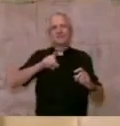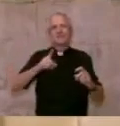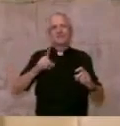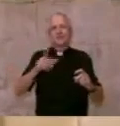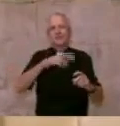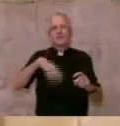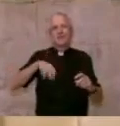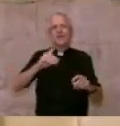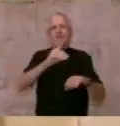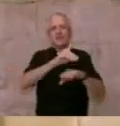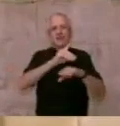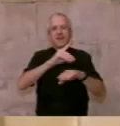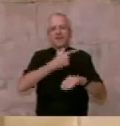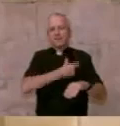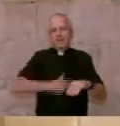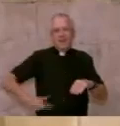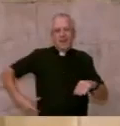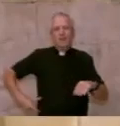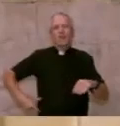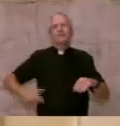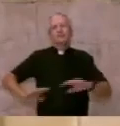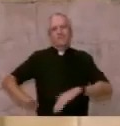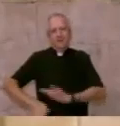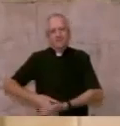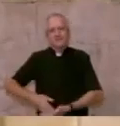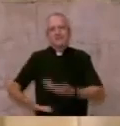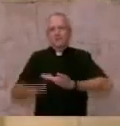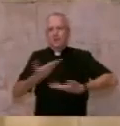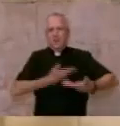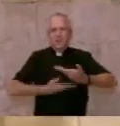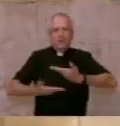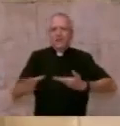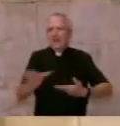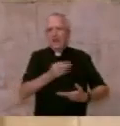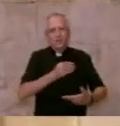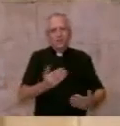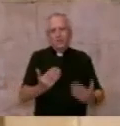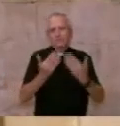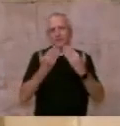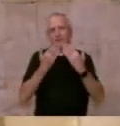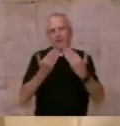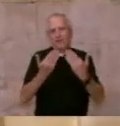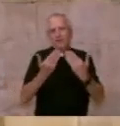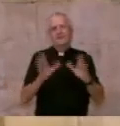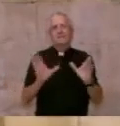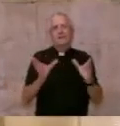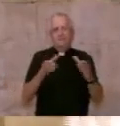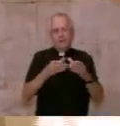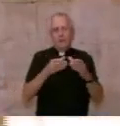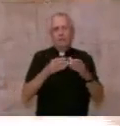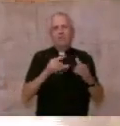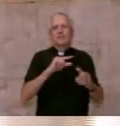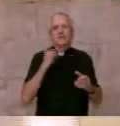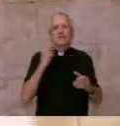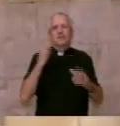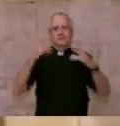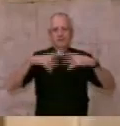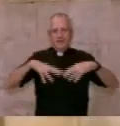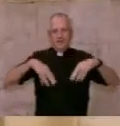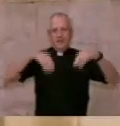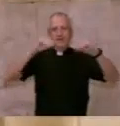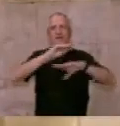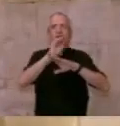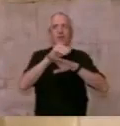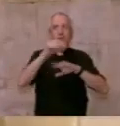els diaques, els col·laboradors més directes. A tots. Un plau saludar i agrair al capítol catedral que té la cura